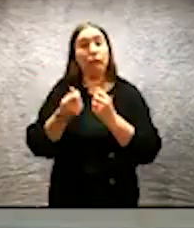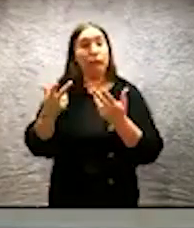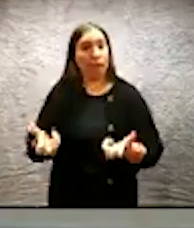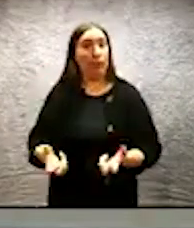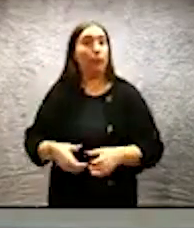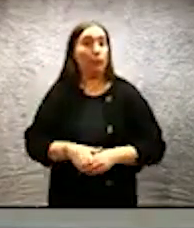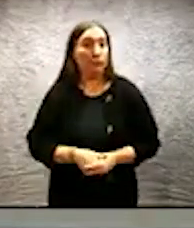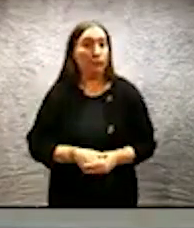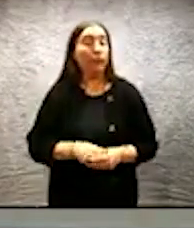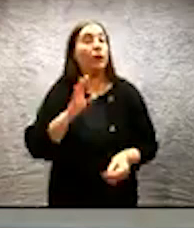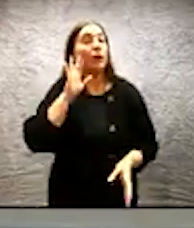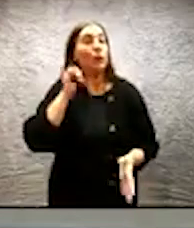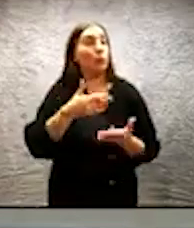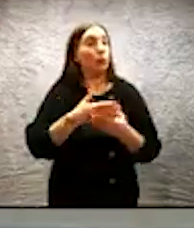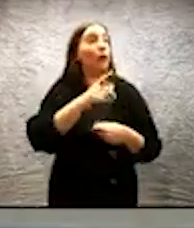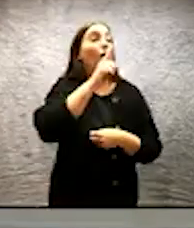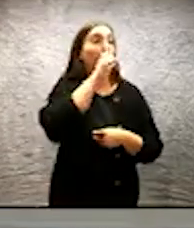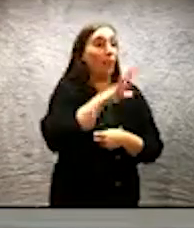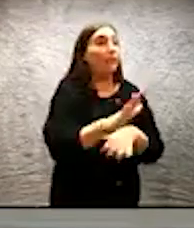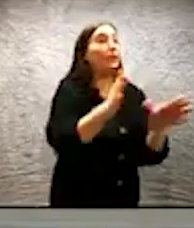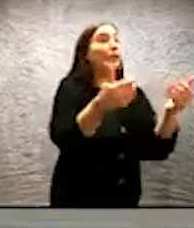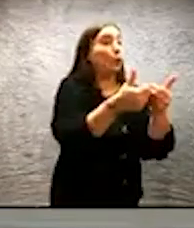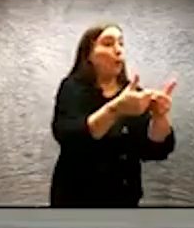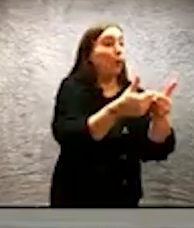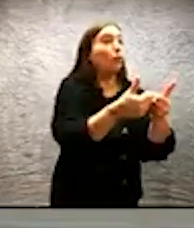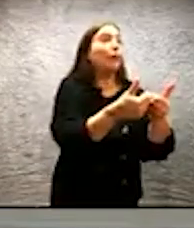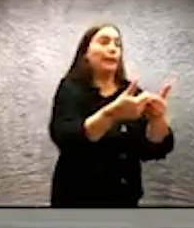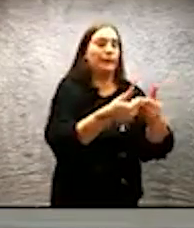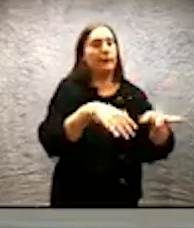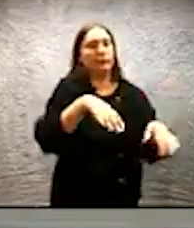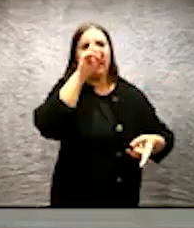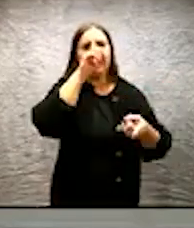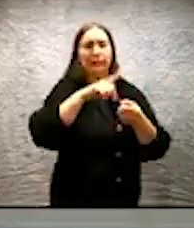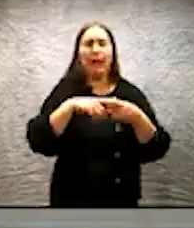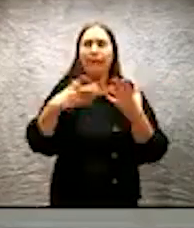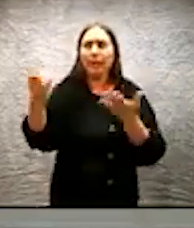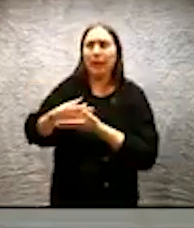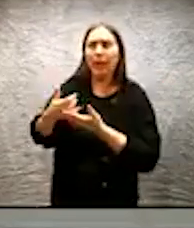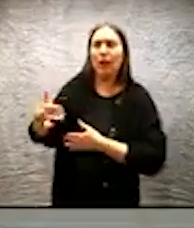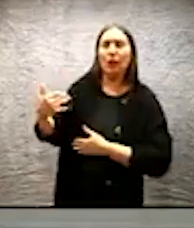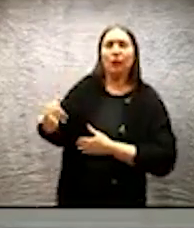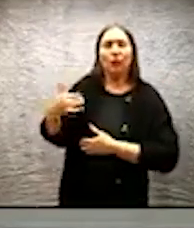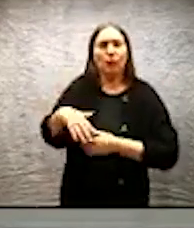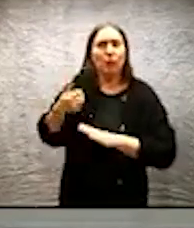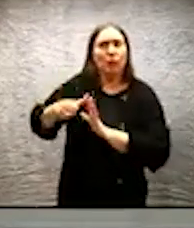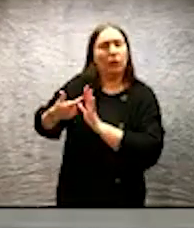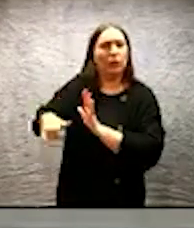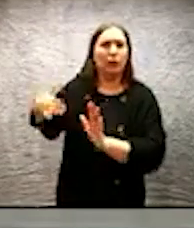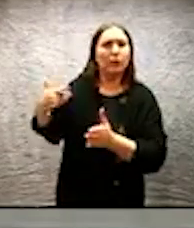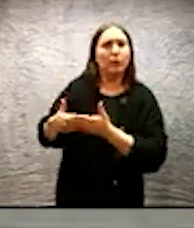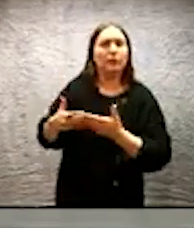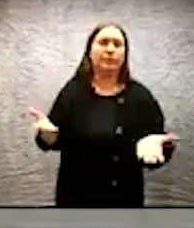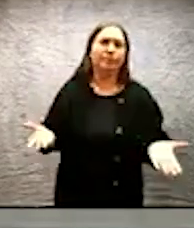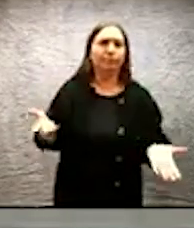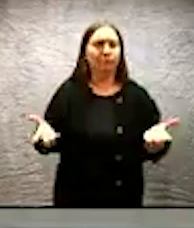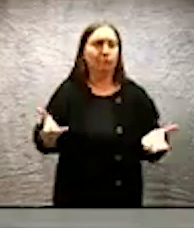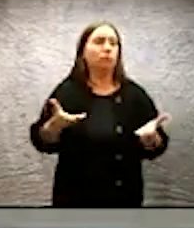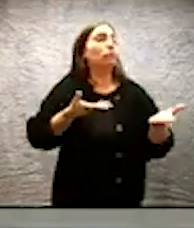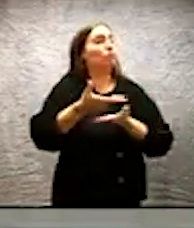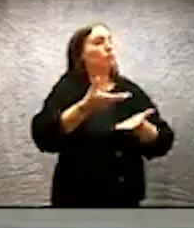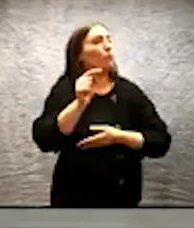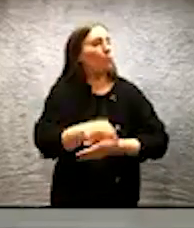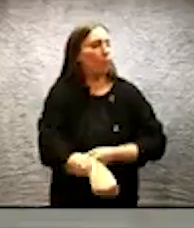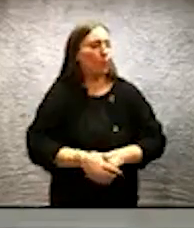avec discernement et avec votre point de vue à ce sujet épineux qui a défrayé la chronique il y a quelques mois maintenant.